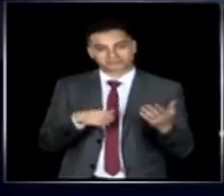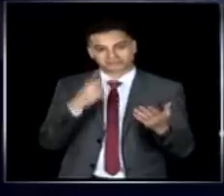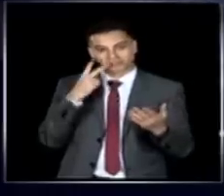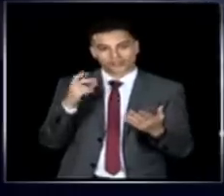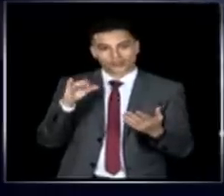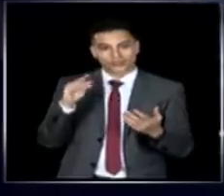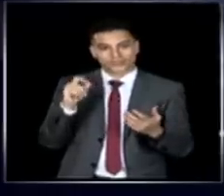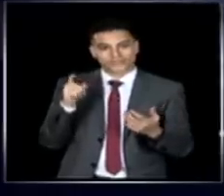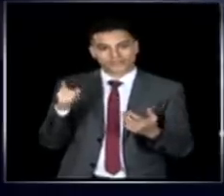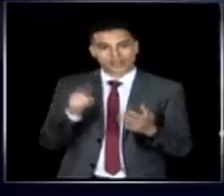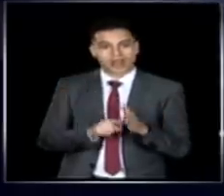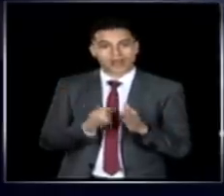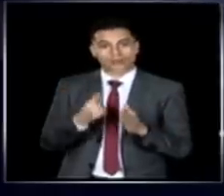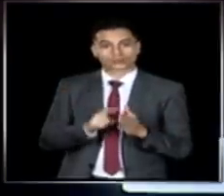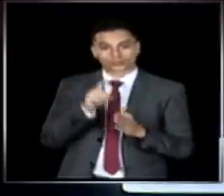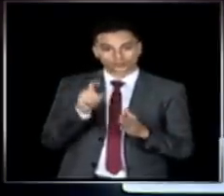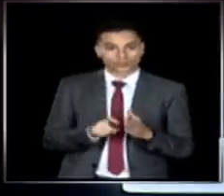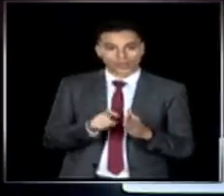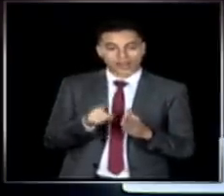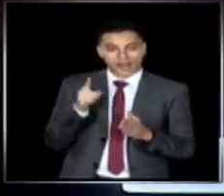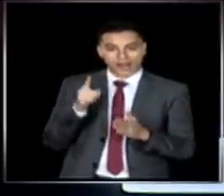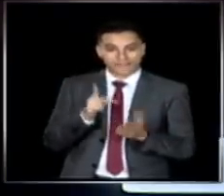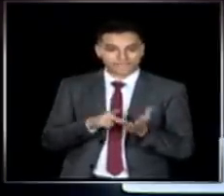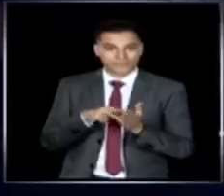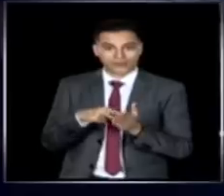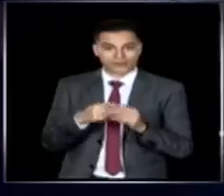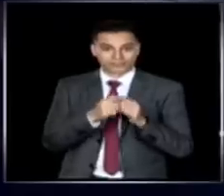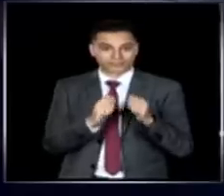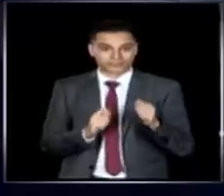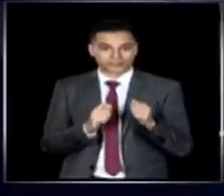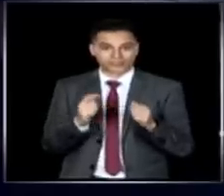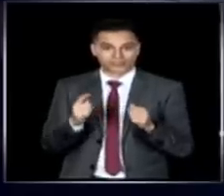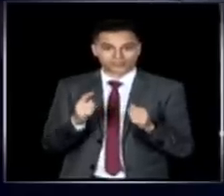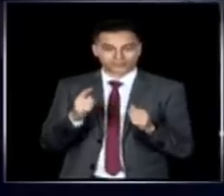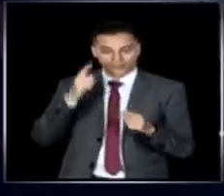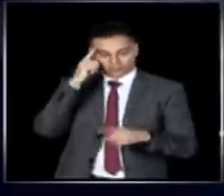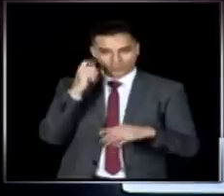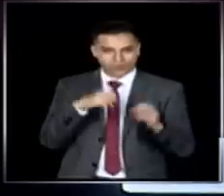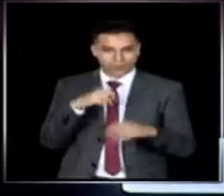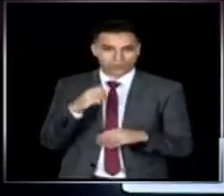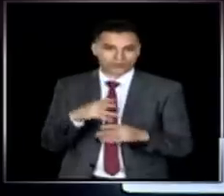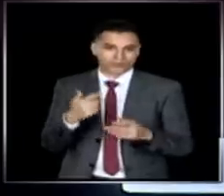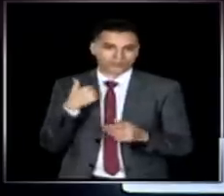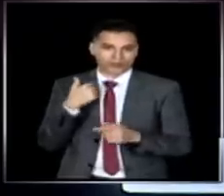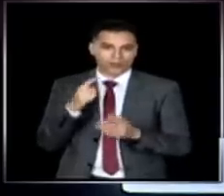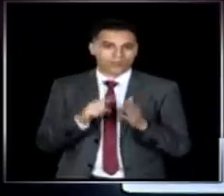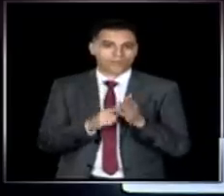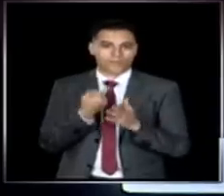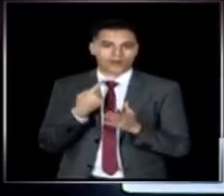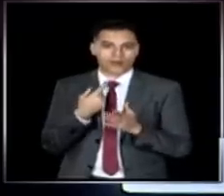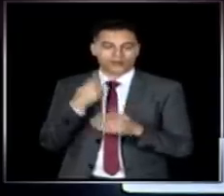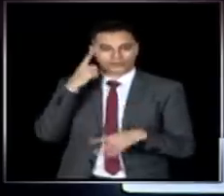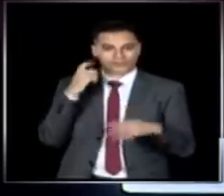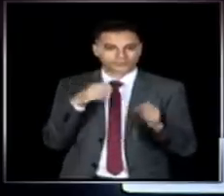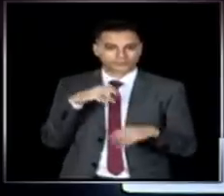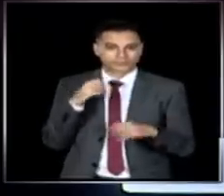أعتقد يا يوسف إن أول سؤال لما خدت ماينس أثر على قرارك. أنا ما أول مرة، بس عشان